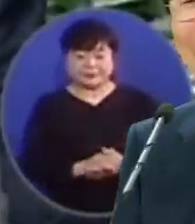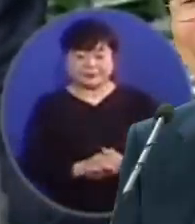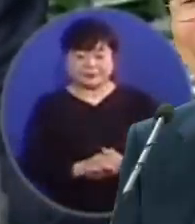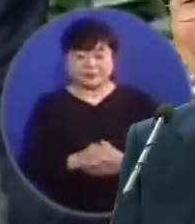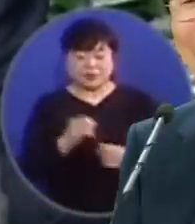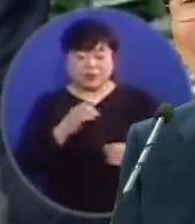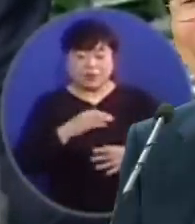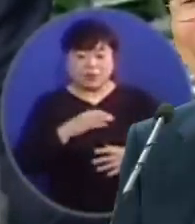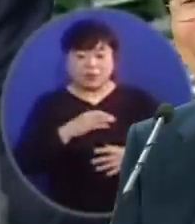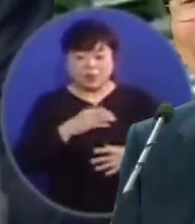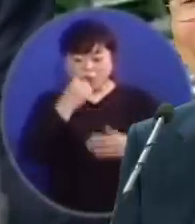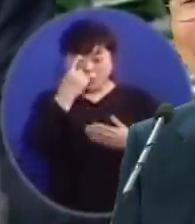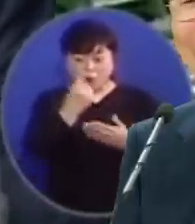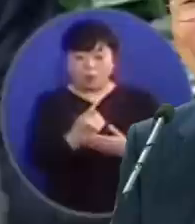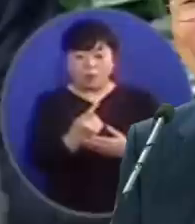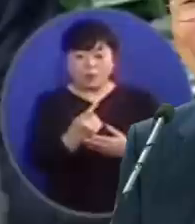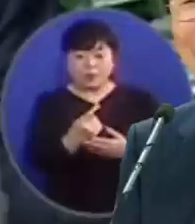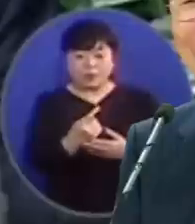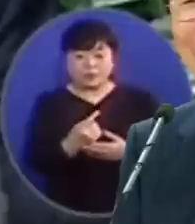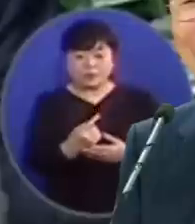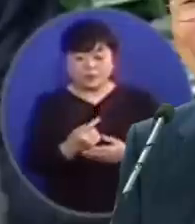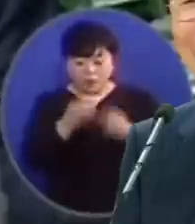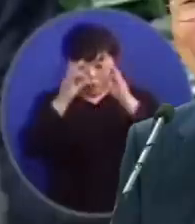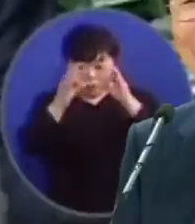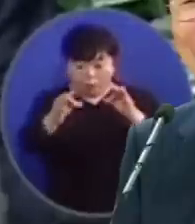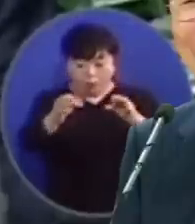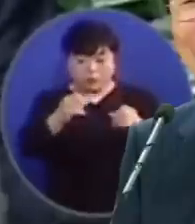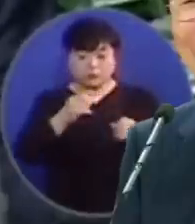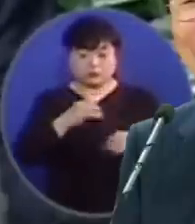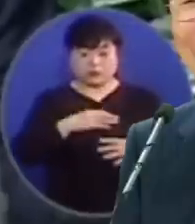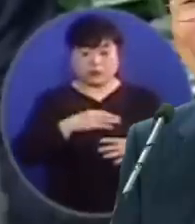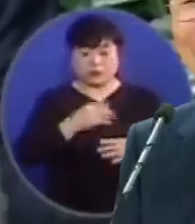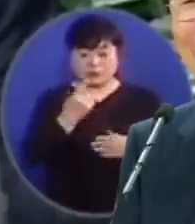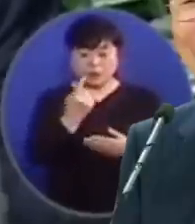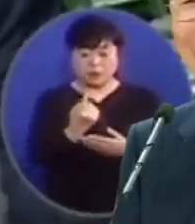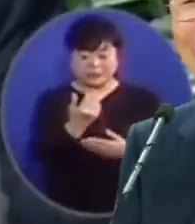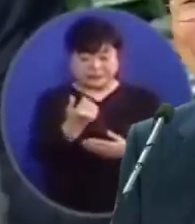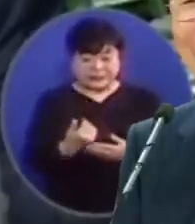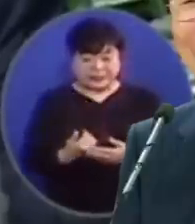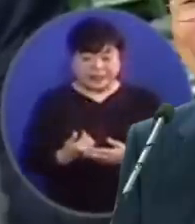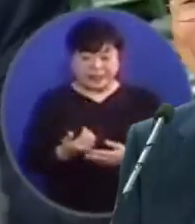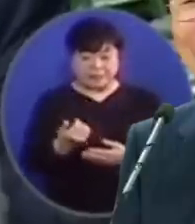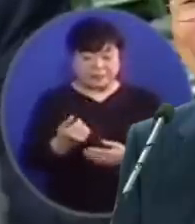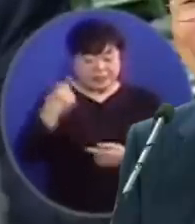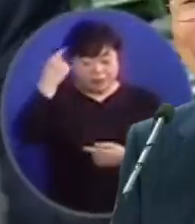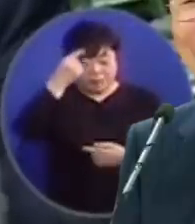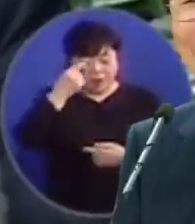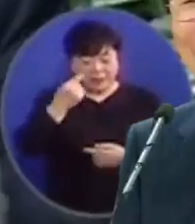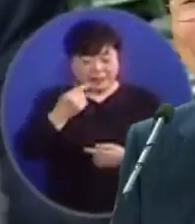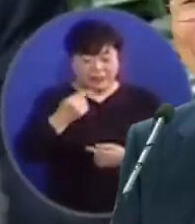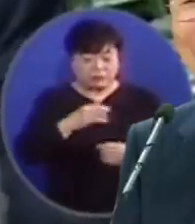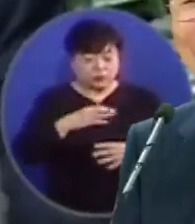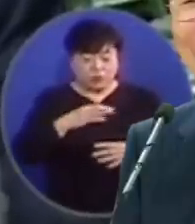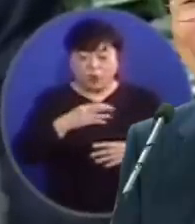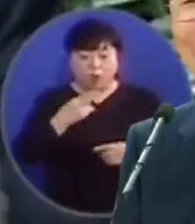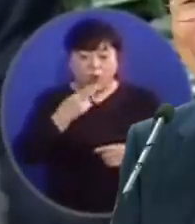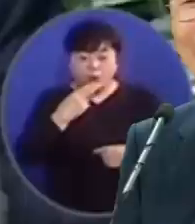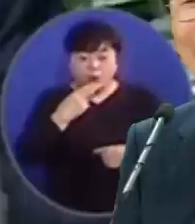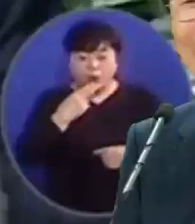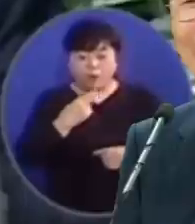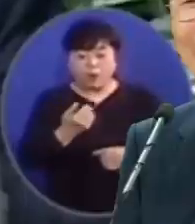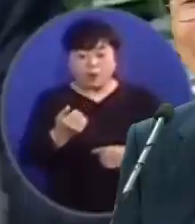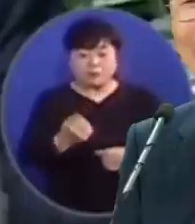공포가 다가와야 상대를 보고 두려워하지, 다가오기 전에 머릿속에 이런 것이 생기고 저런 것이 생기고